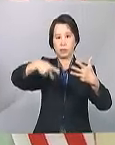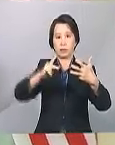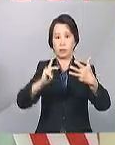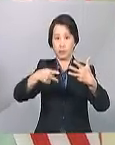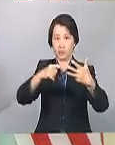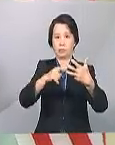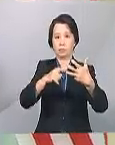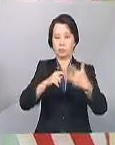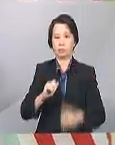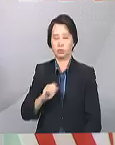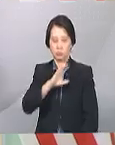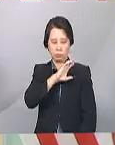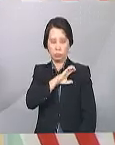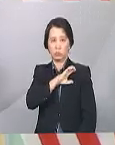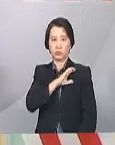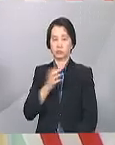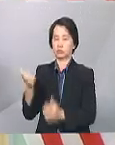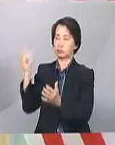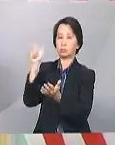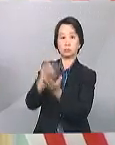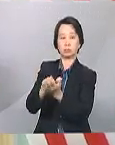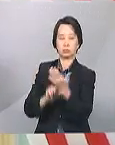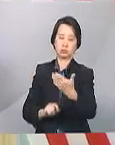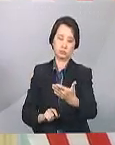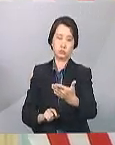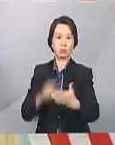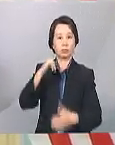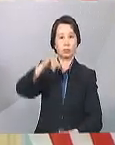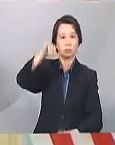Pihak PDRM melaporkan bahawa semalam